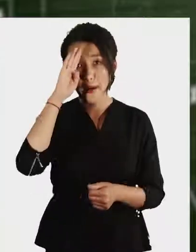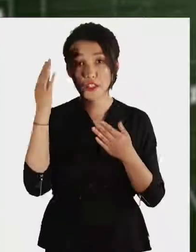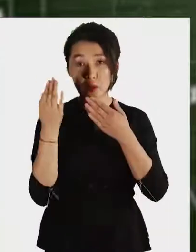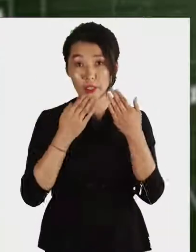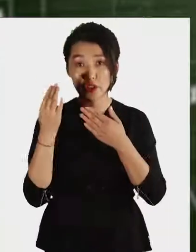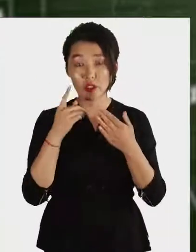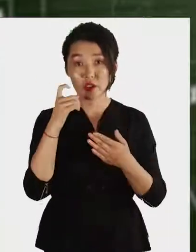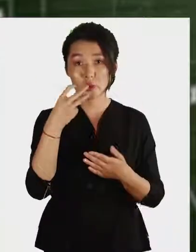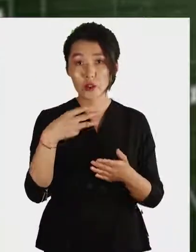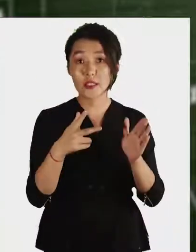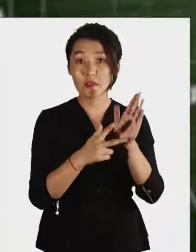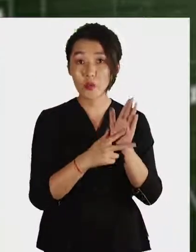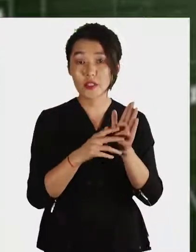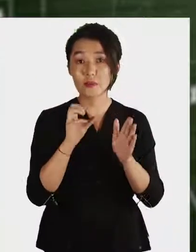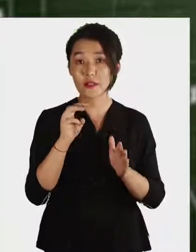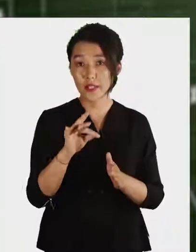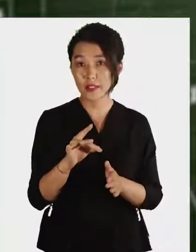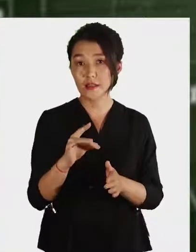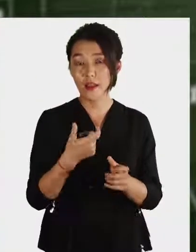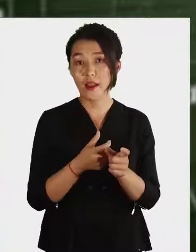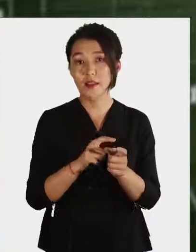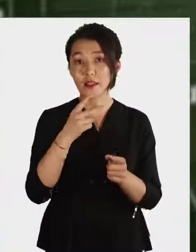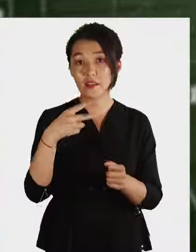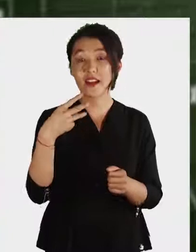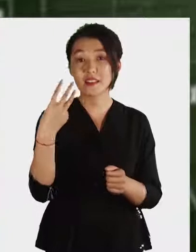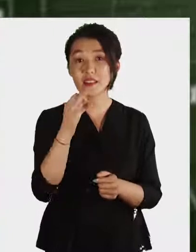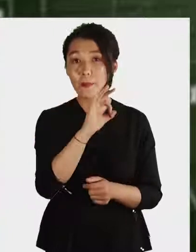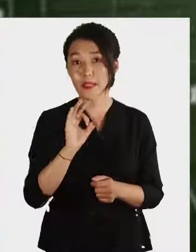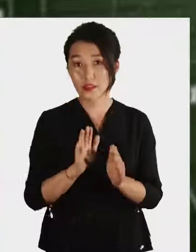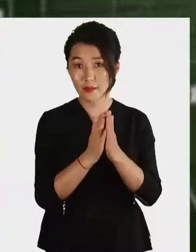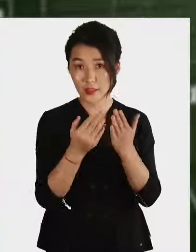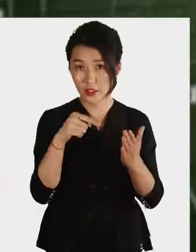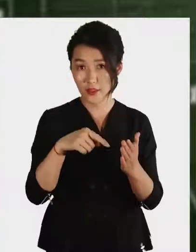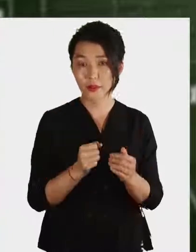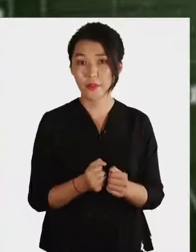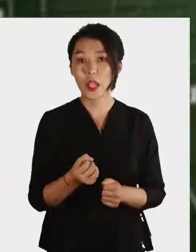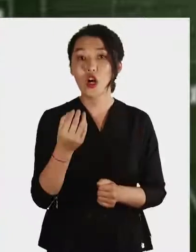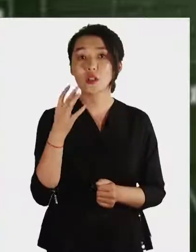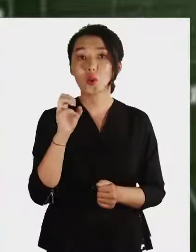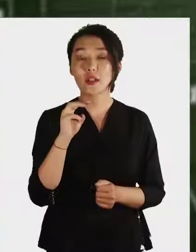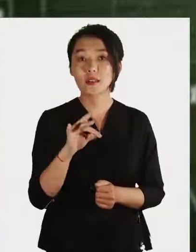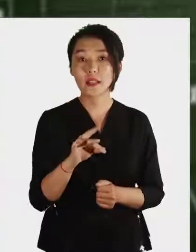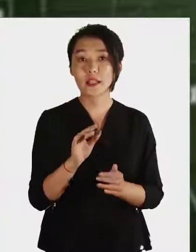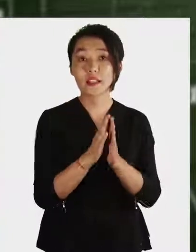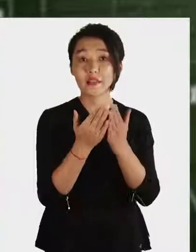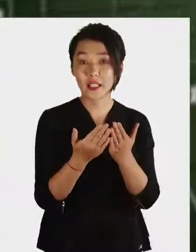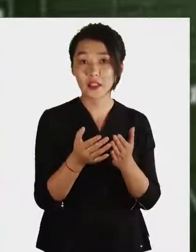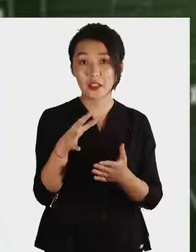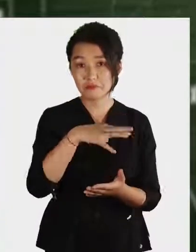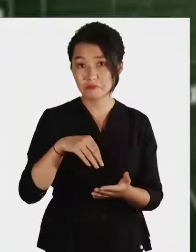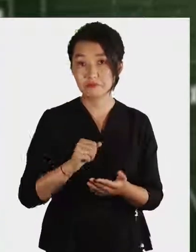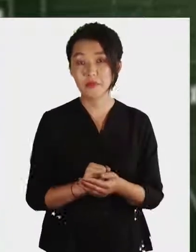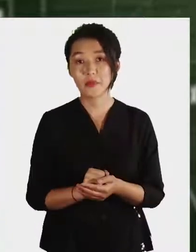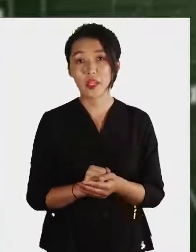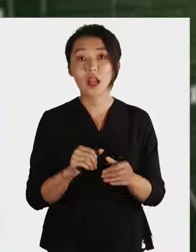прочитал 138 страниц. Это 23% книги. Сколько страниц в книге?